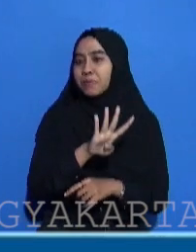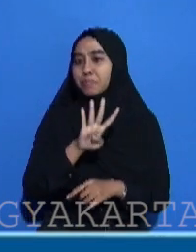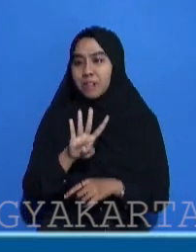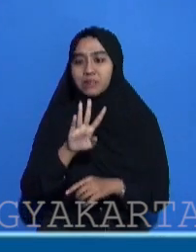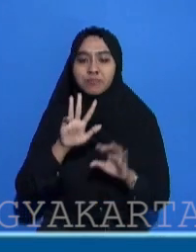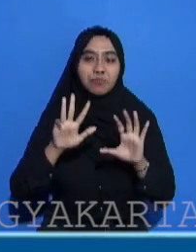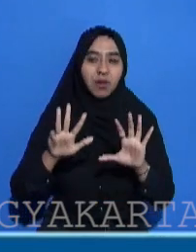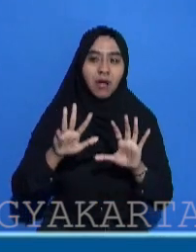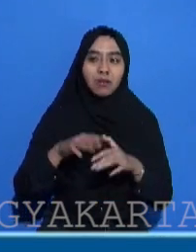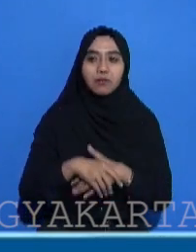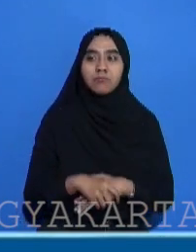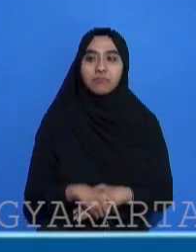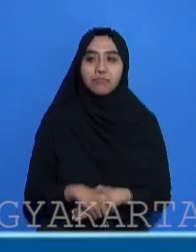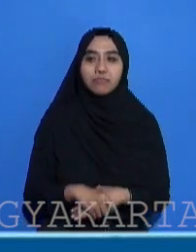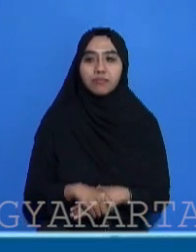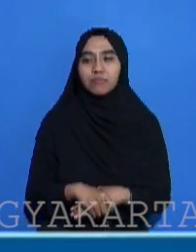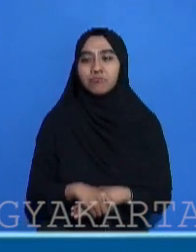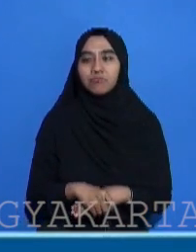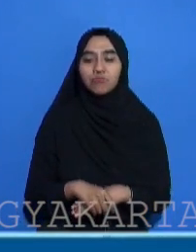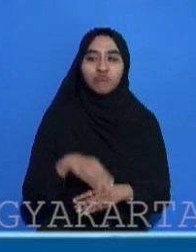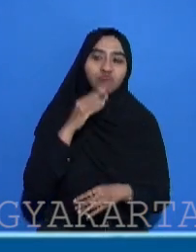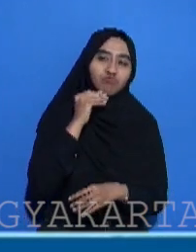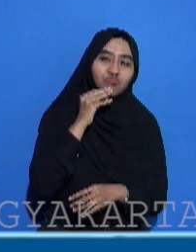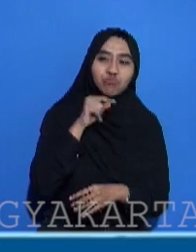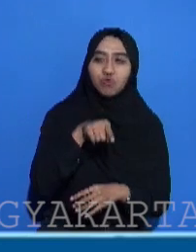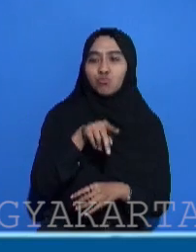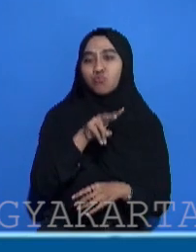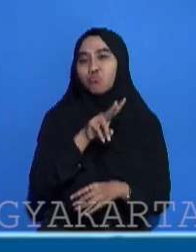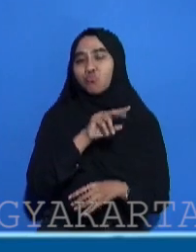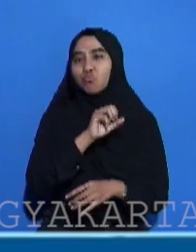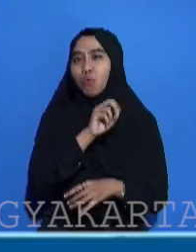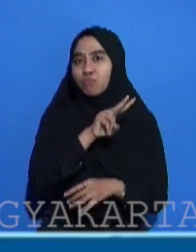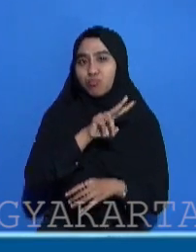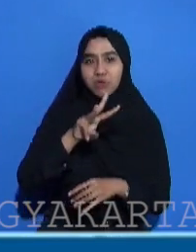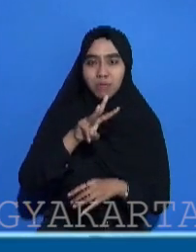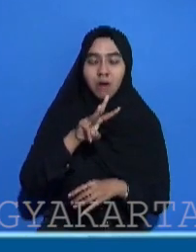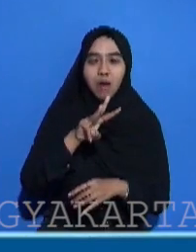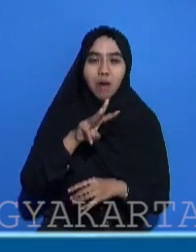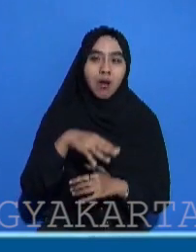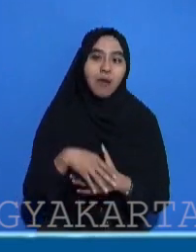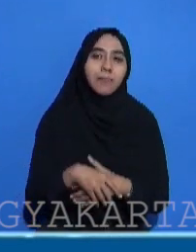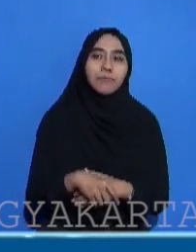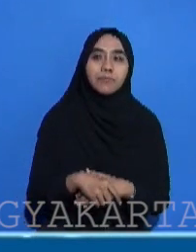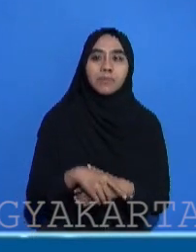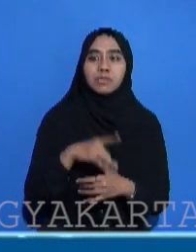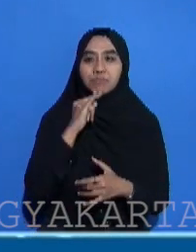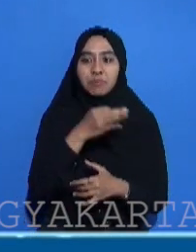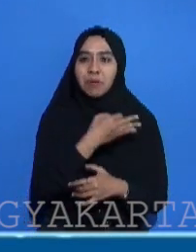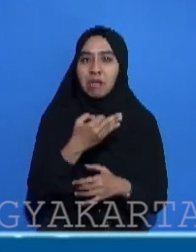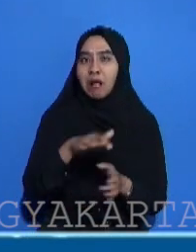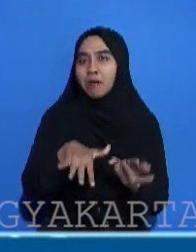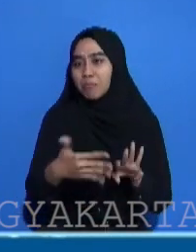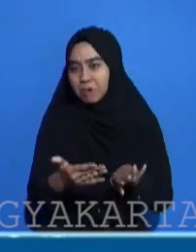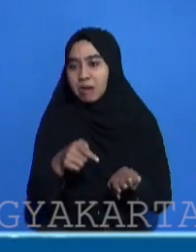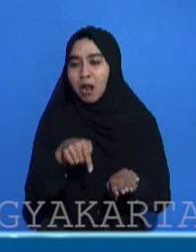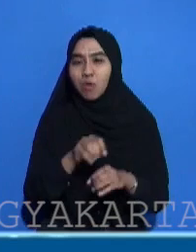gugur naliko yoswot tigo Ligor tahun nalikota sanon gugur ing Sentolo naliko Piya mbahe pun